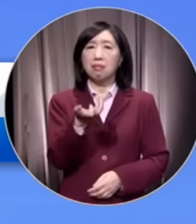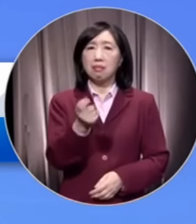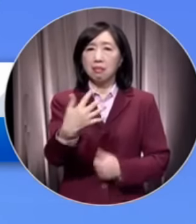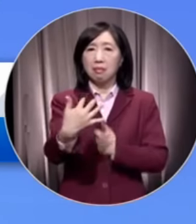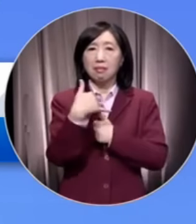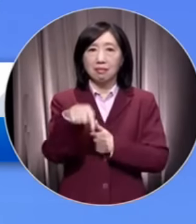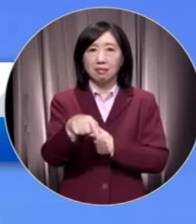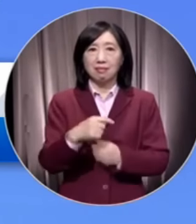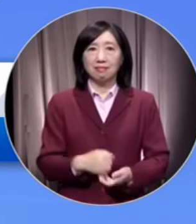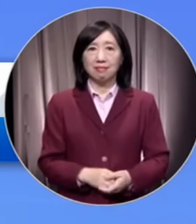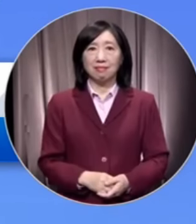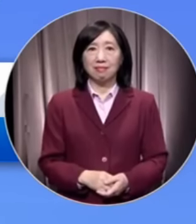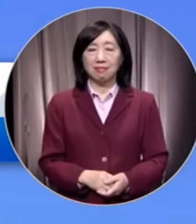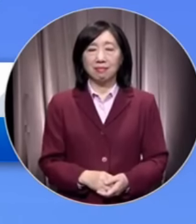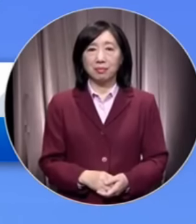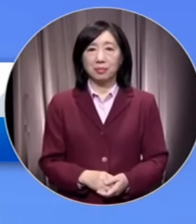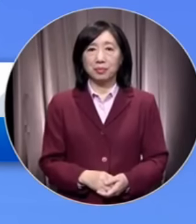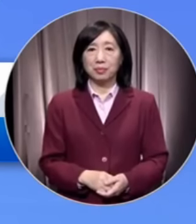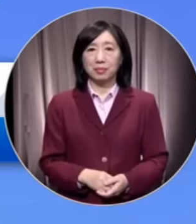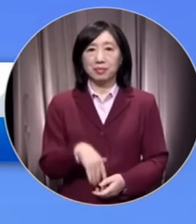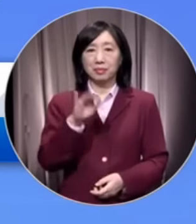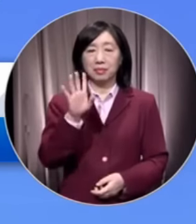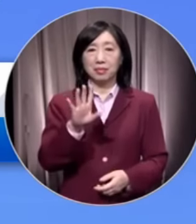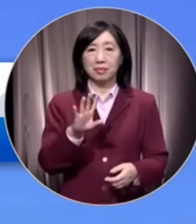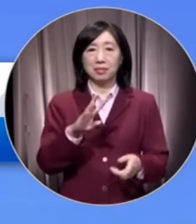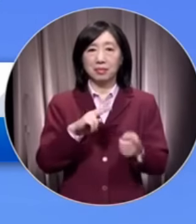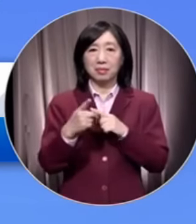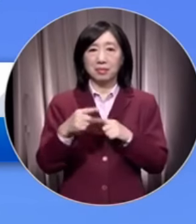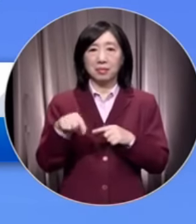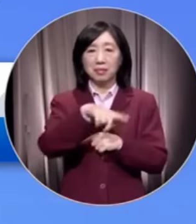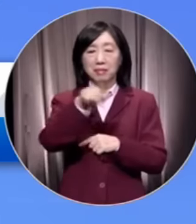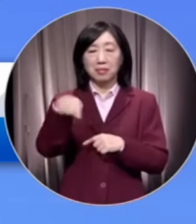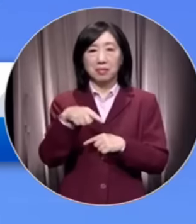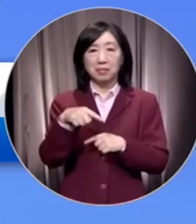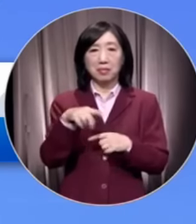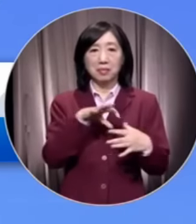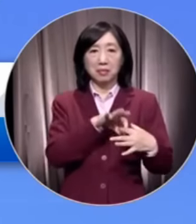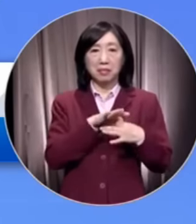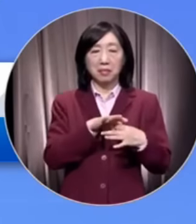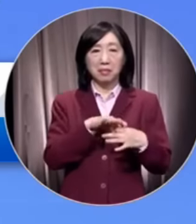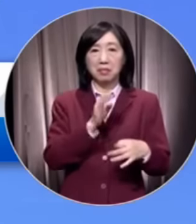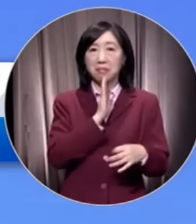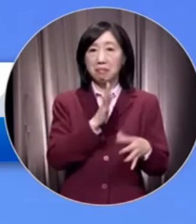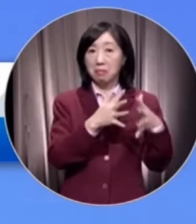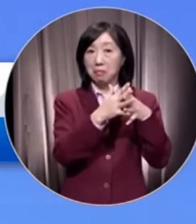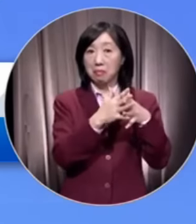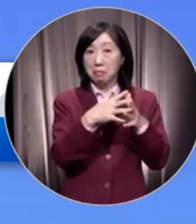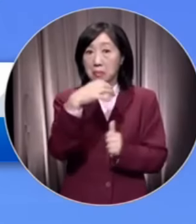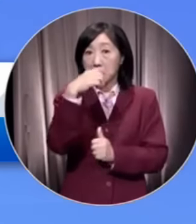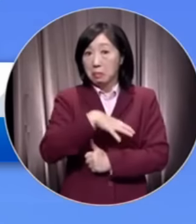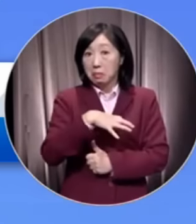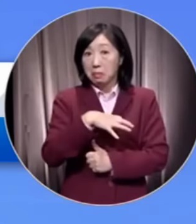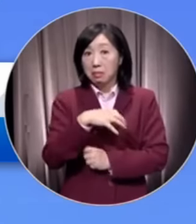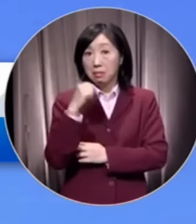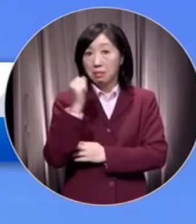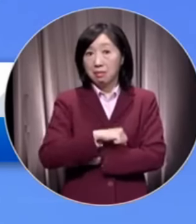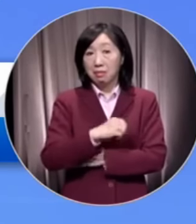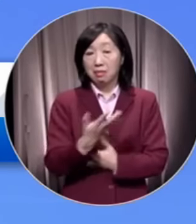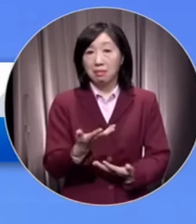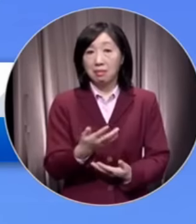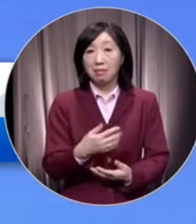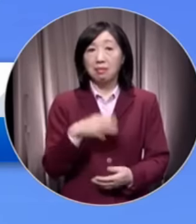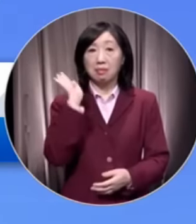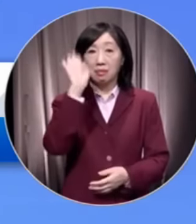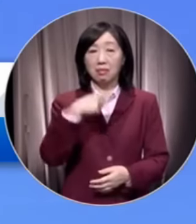面，有牵涉到我们大家所关心的，这会不会是美国给我们的一些压力，让我们将来加入到